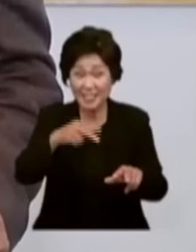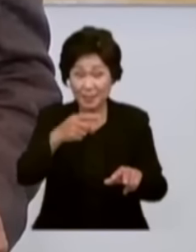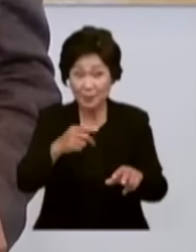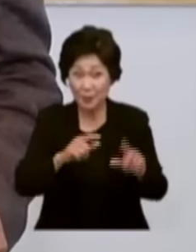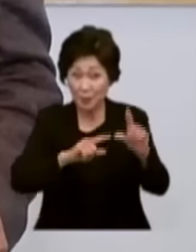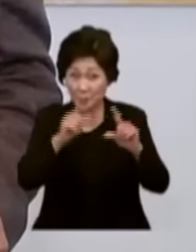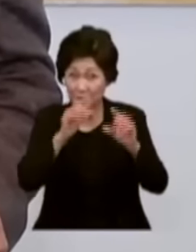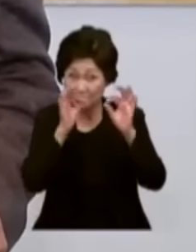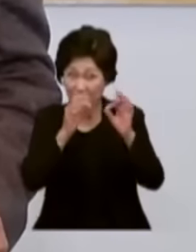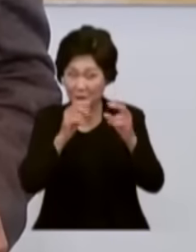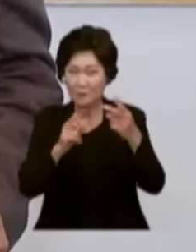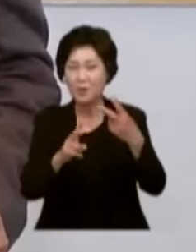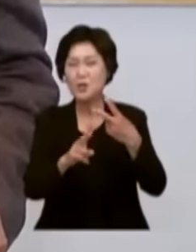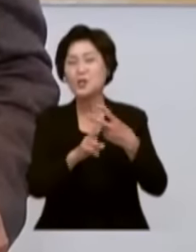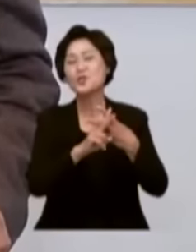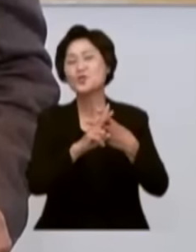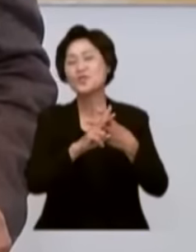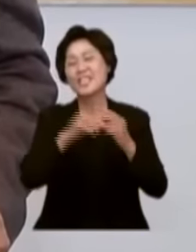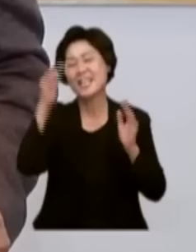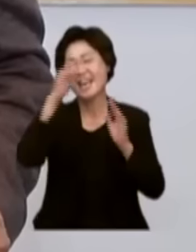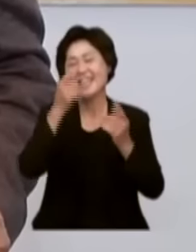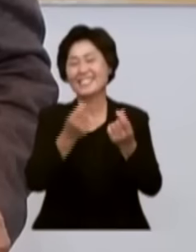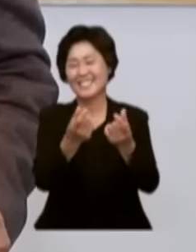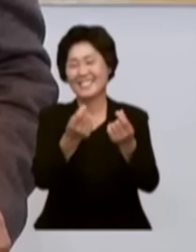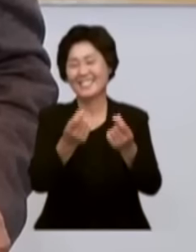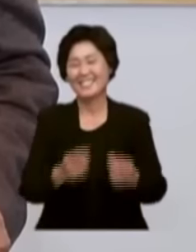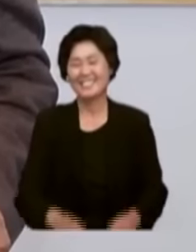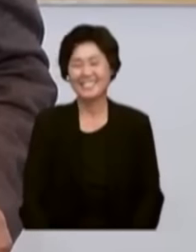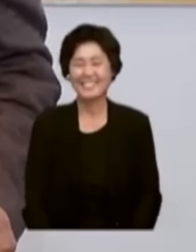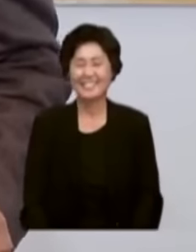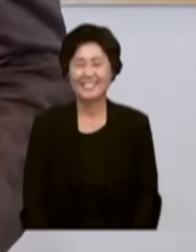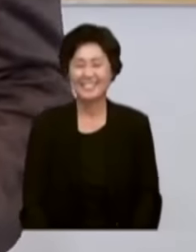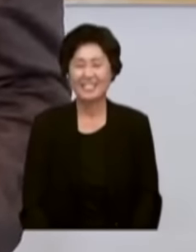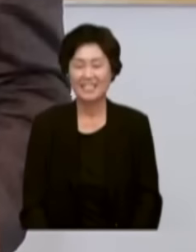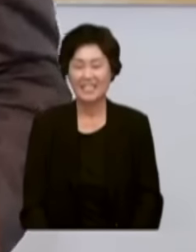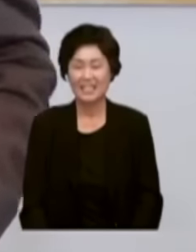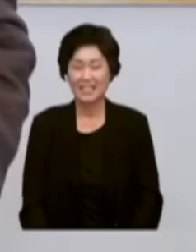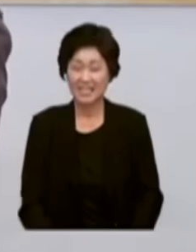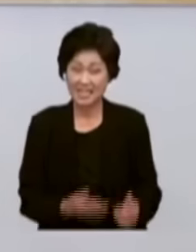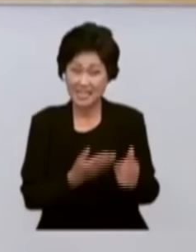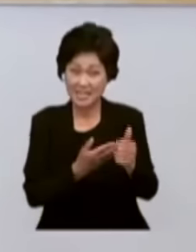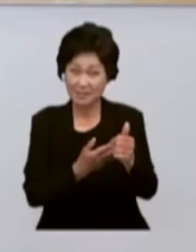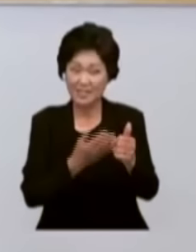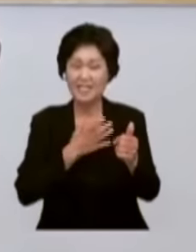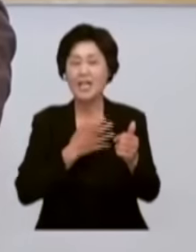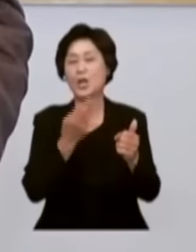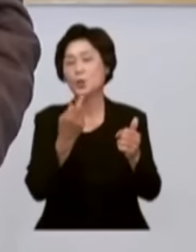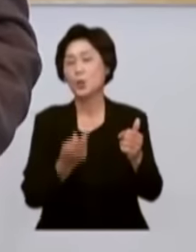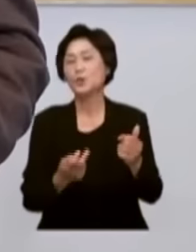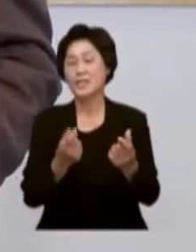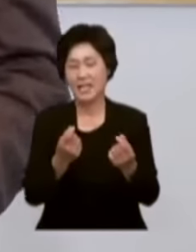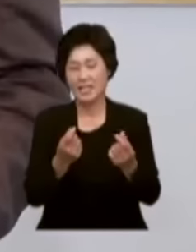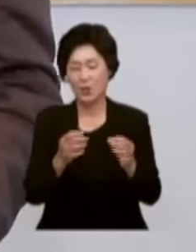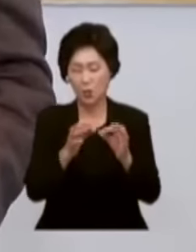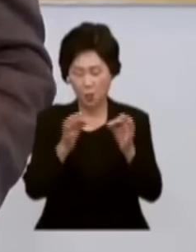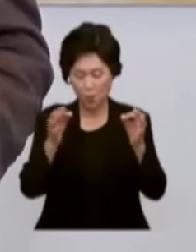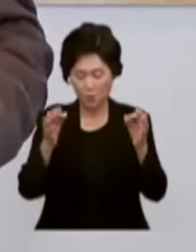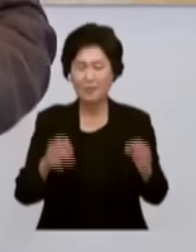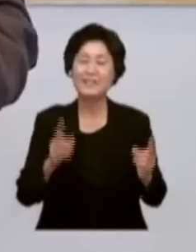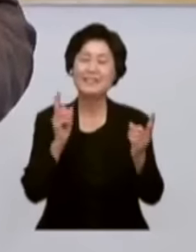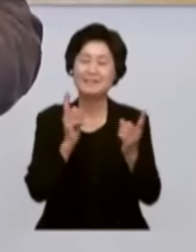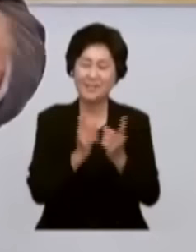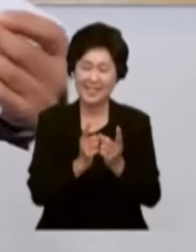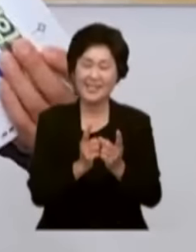아니 저는 정말 우리 조용호 집사님 제 동생 같은 네. 그리고 정말 오래간만에 만났어요.